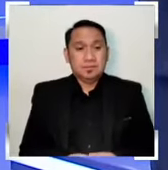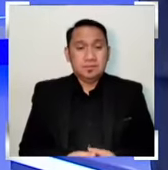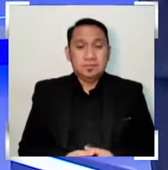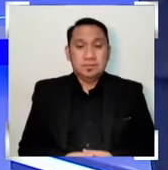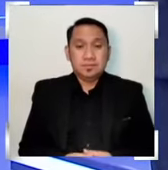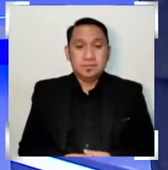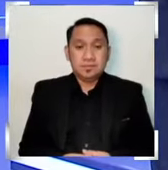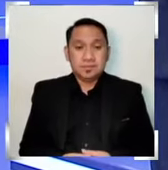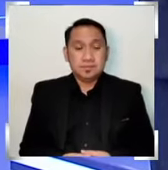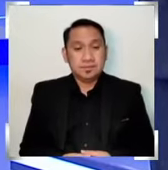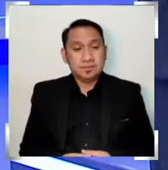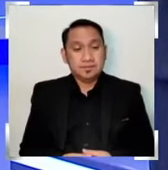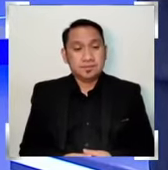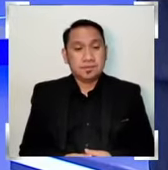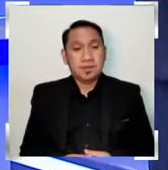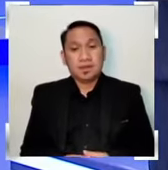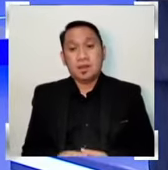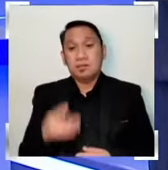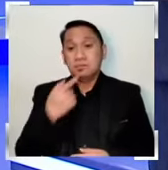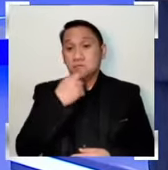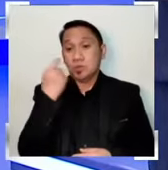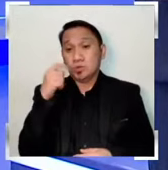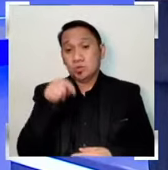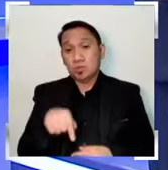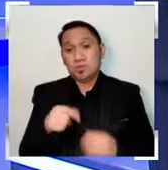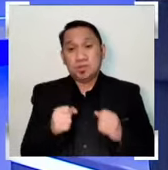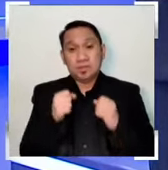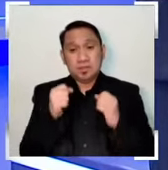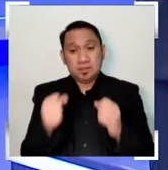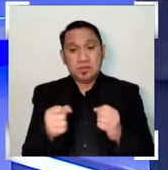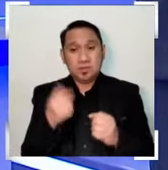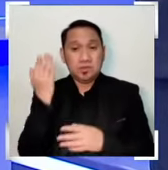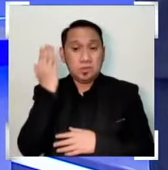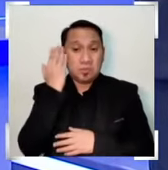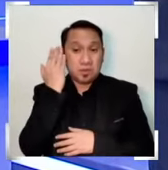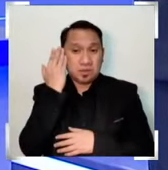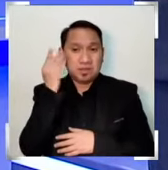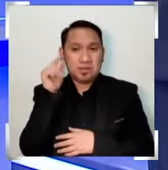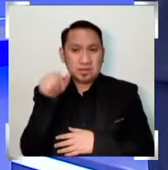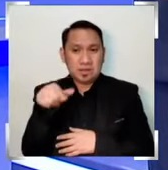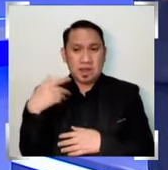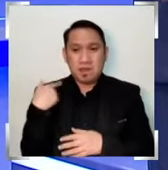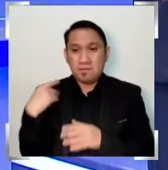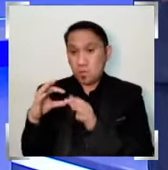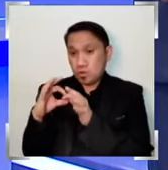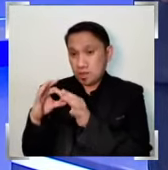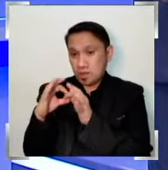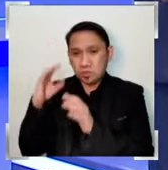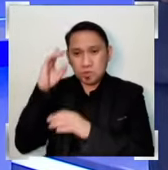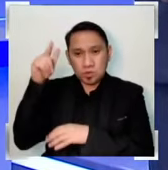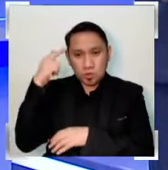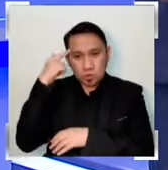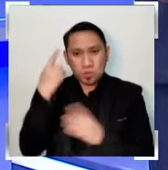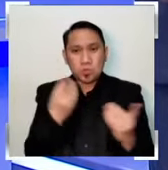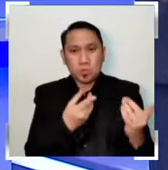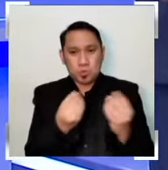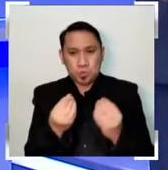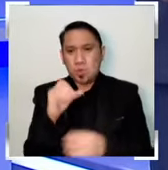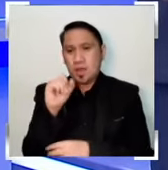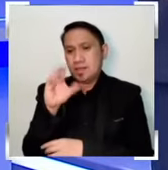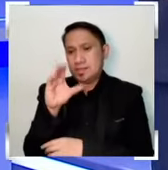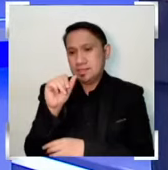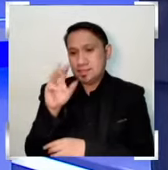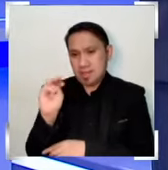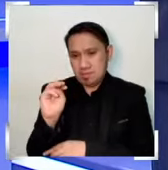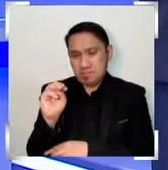Dagdahil sa awi kalsada, kalaboso ang isang lalaking nagpanggap na may koneksyon sa gobyerno para makapanloko. Kasama pa sa kanya mga nabiktima